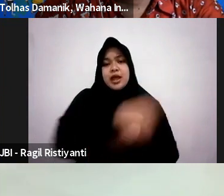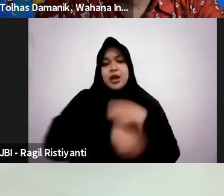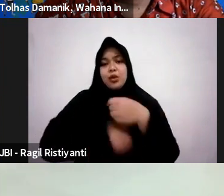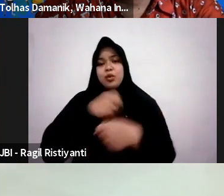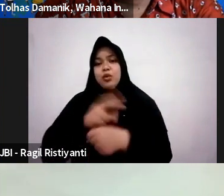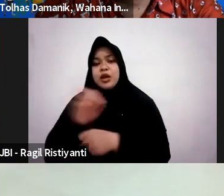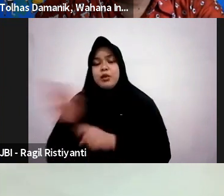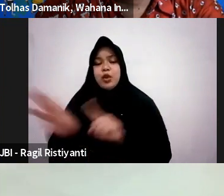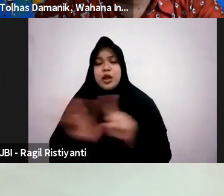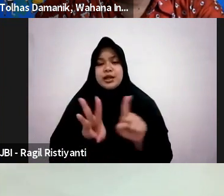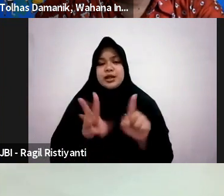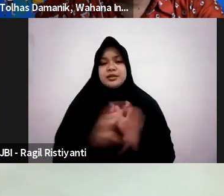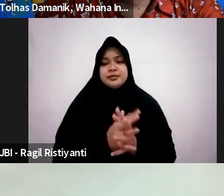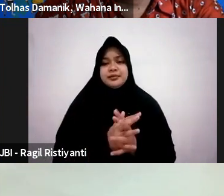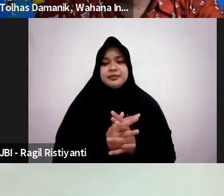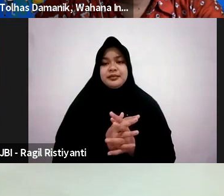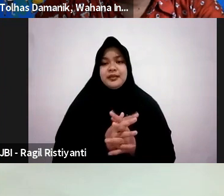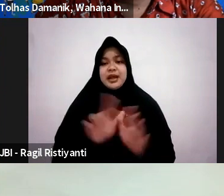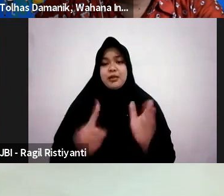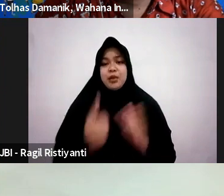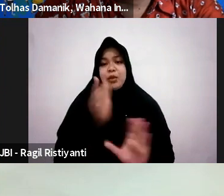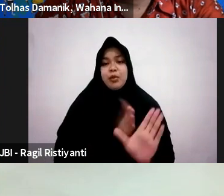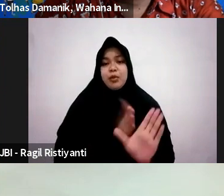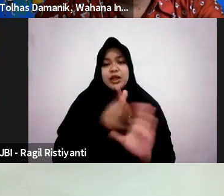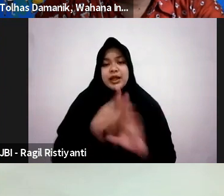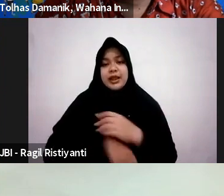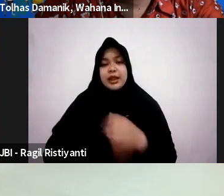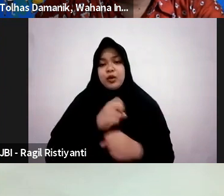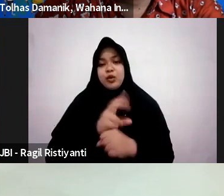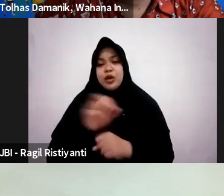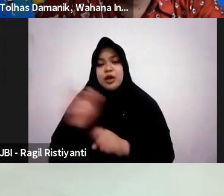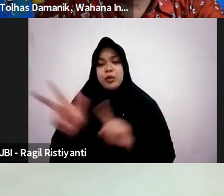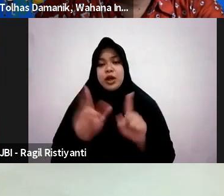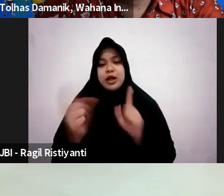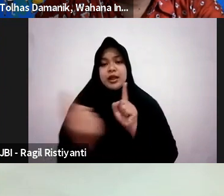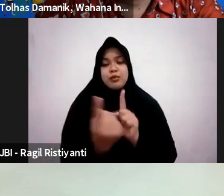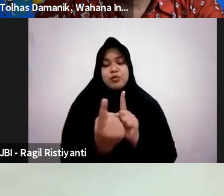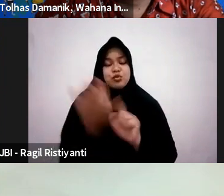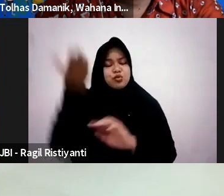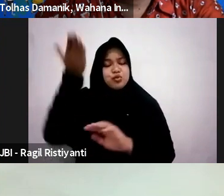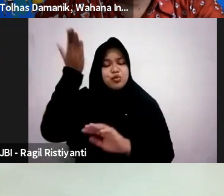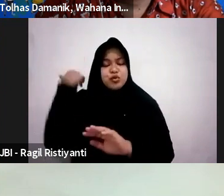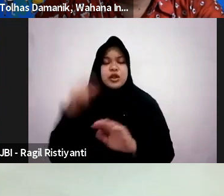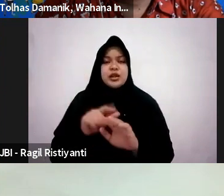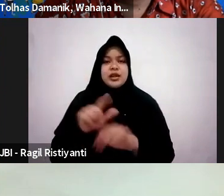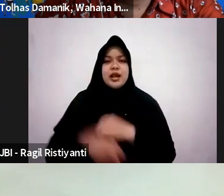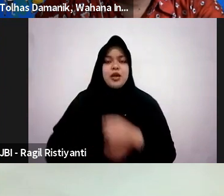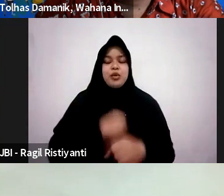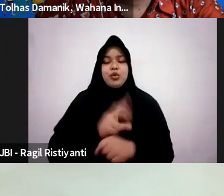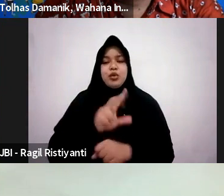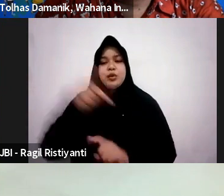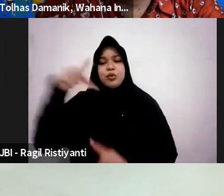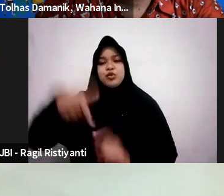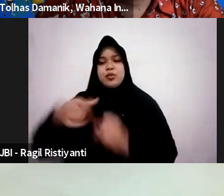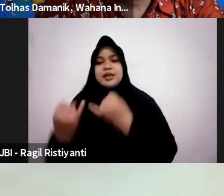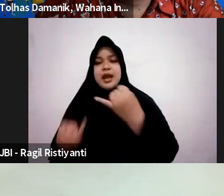saya mulai rezeki ini tahun 2018 dan saya ketemu dengan tahun 2017 akhir tahun 2013